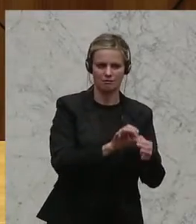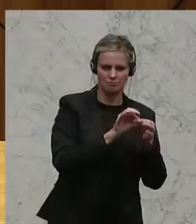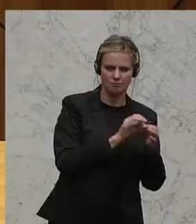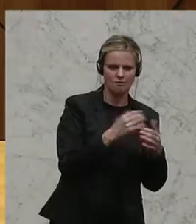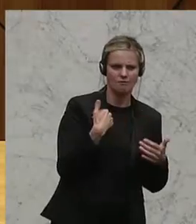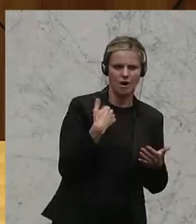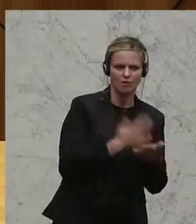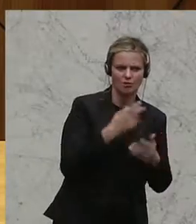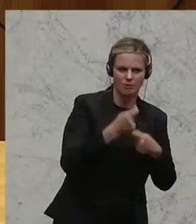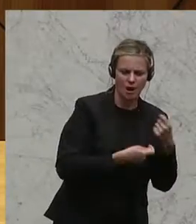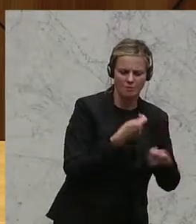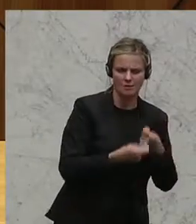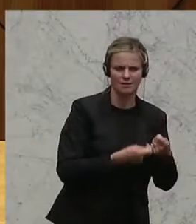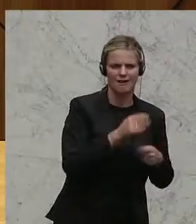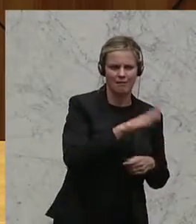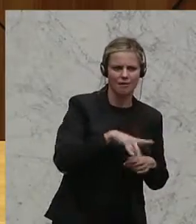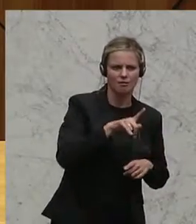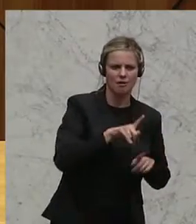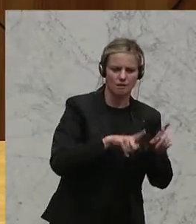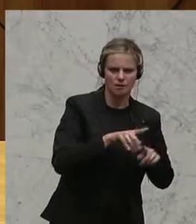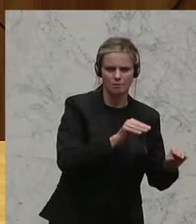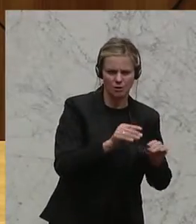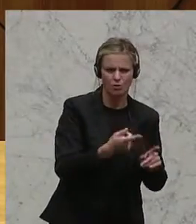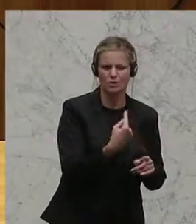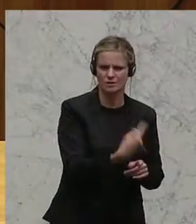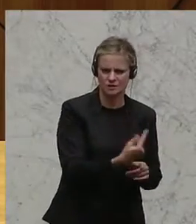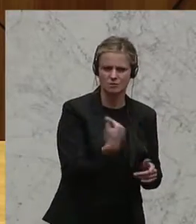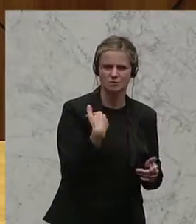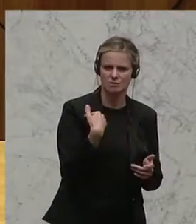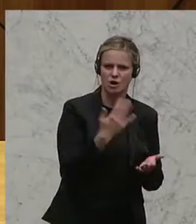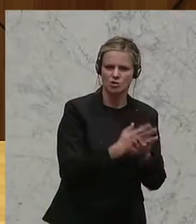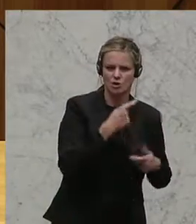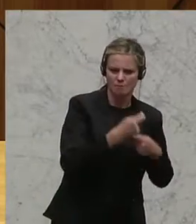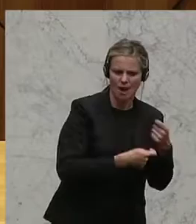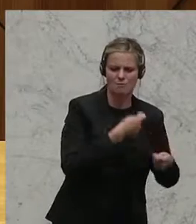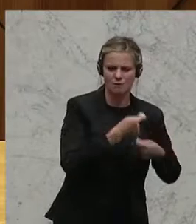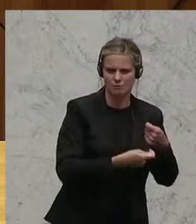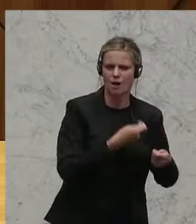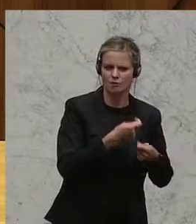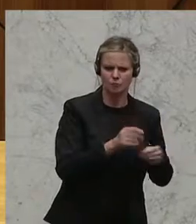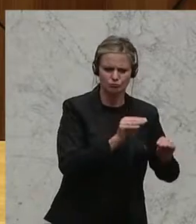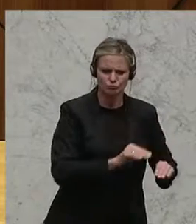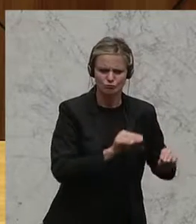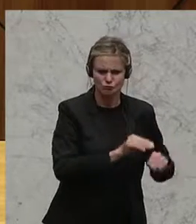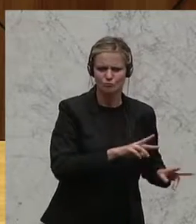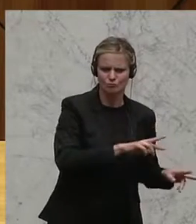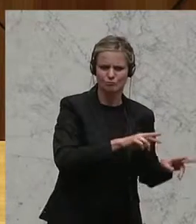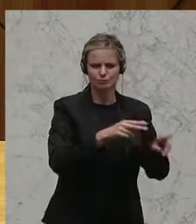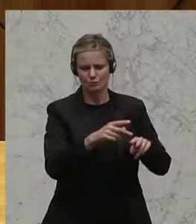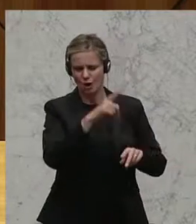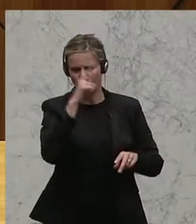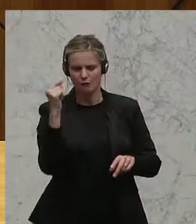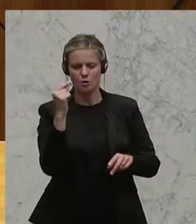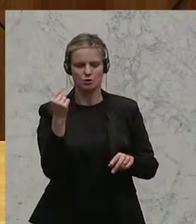wurde, was Kindergärtnerinnen und Kindergärtner erarbeitet haben, dass dieses Wissen nicht verloren geht, dass die Volksschule nicht neu